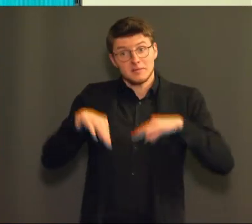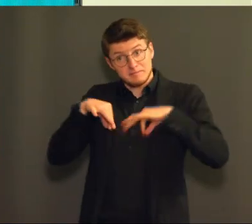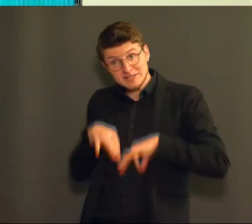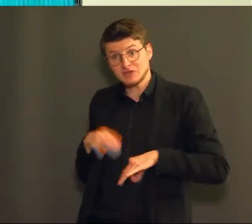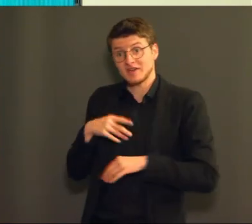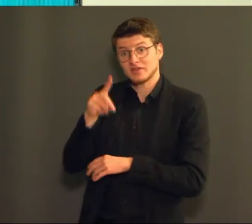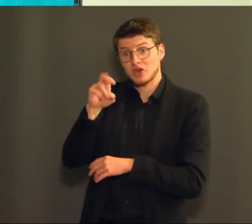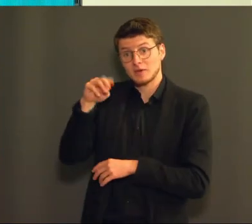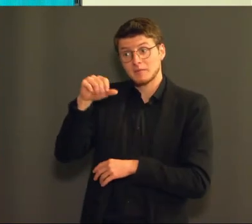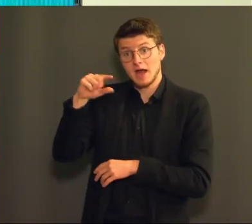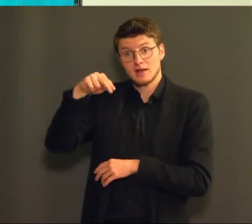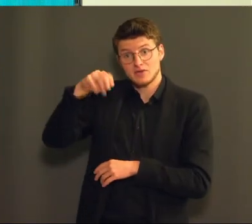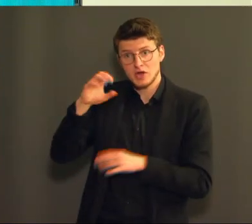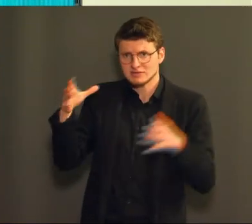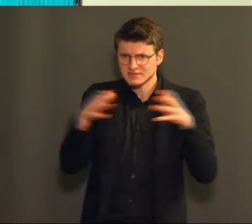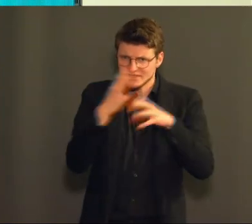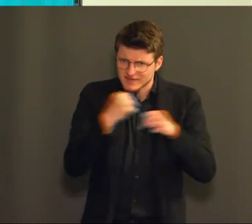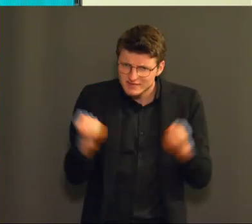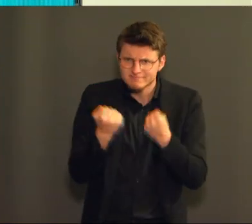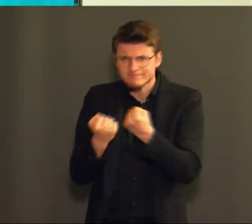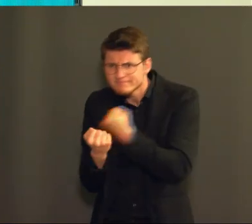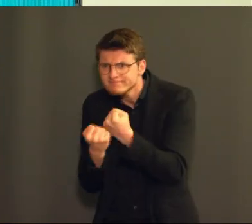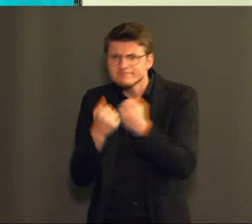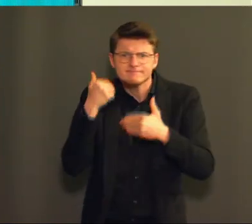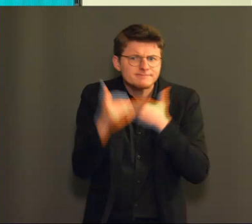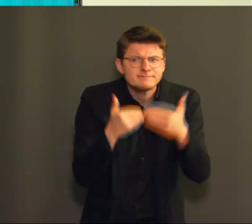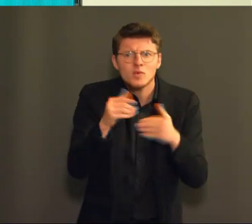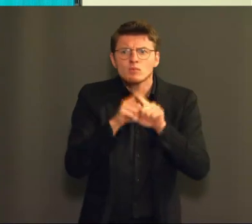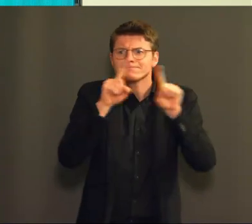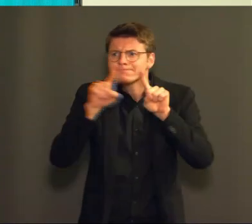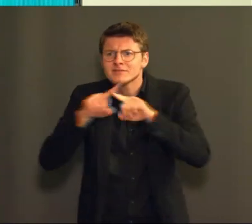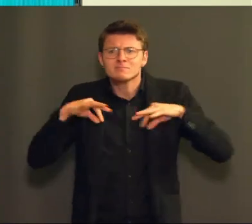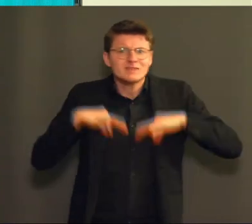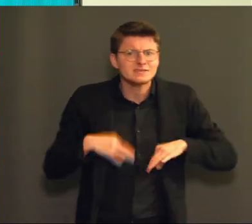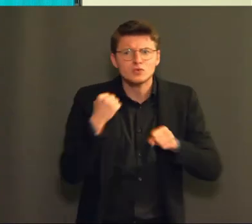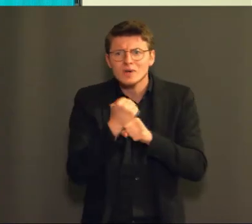te versterken. Ook de deelstaatministers van Werk hebben initiatieven genomen.